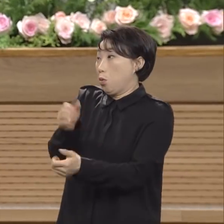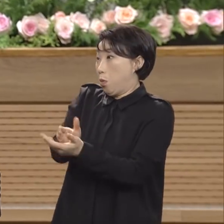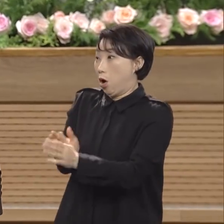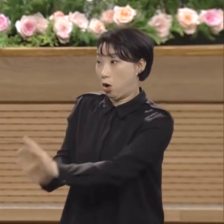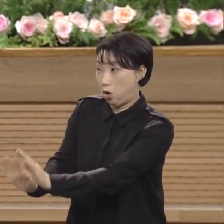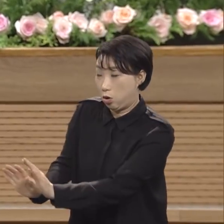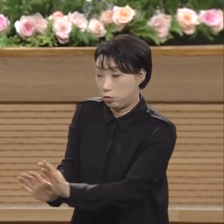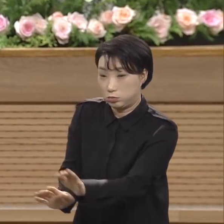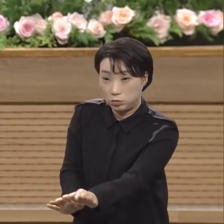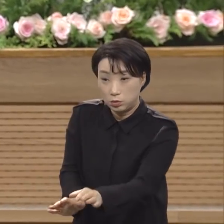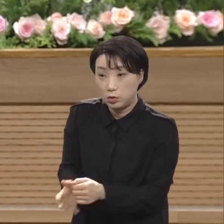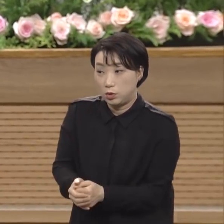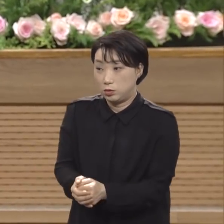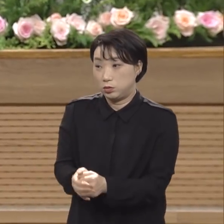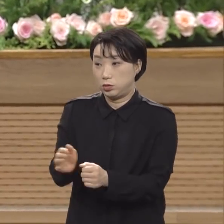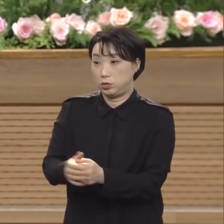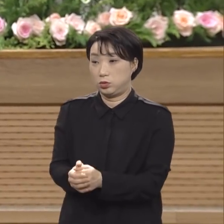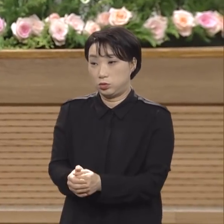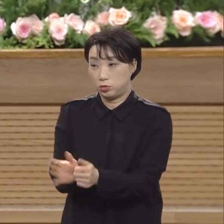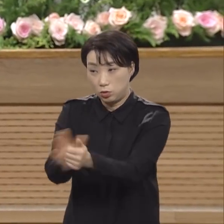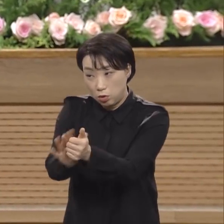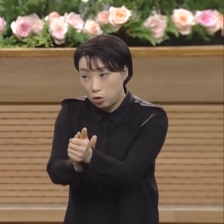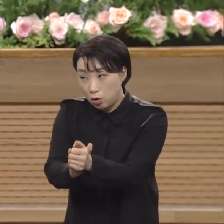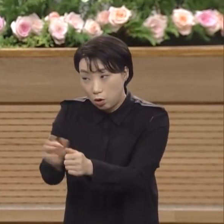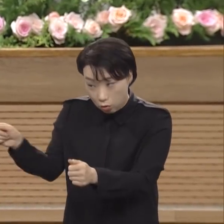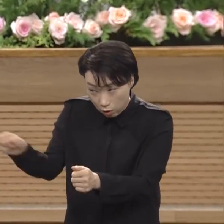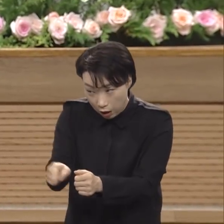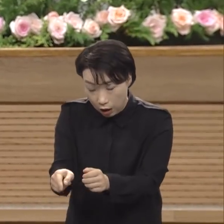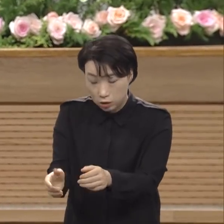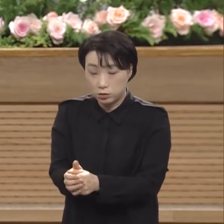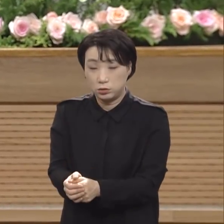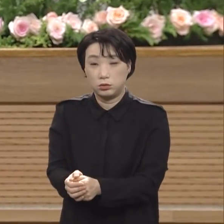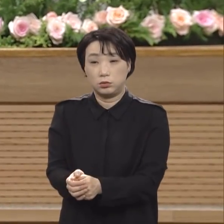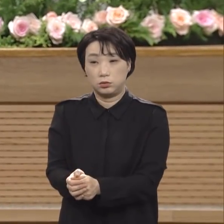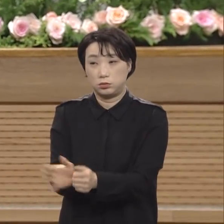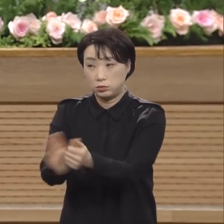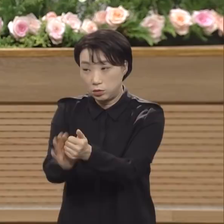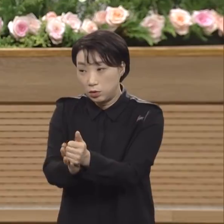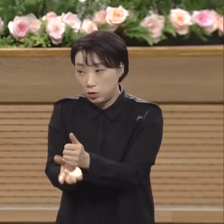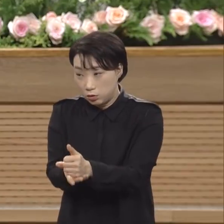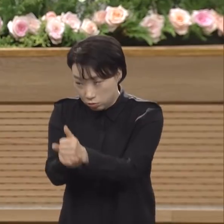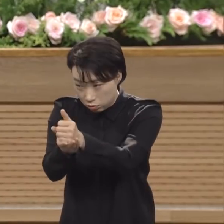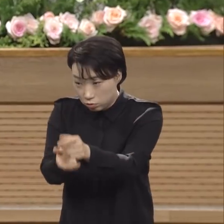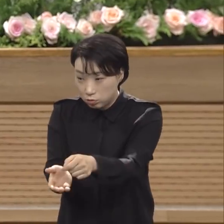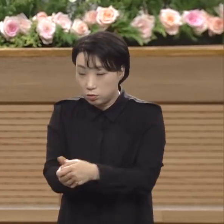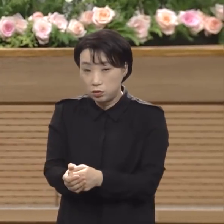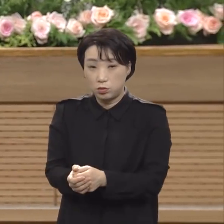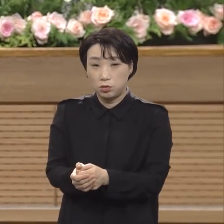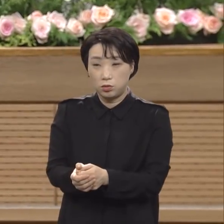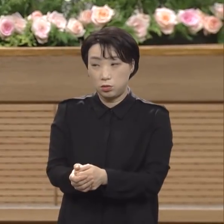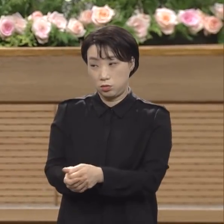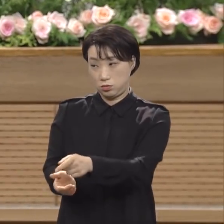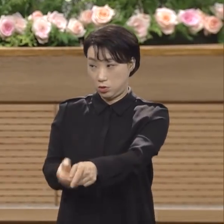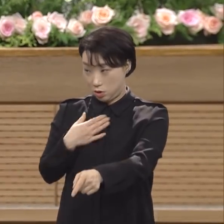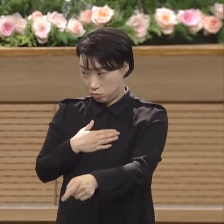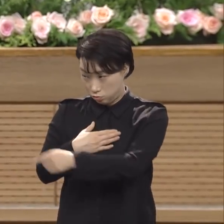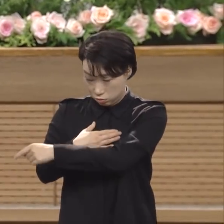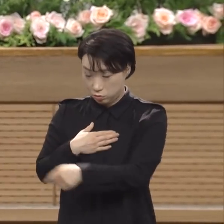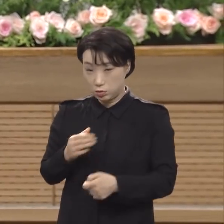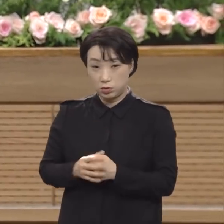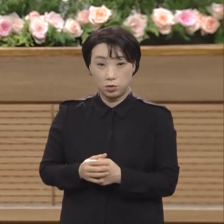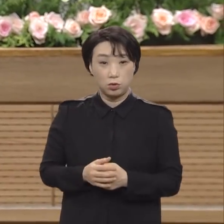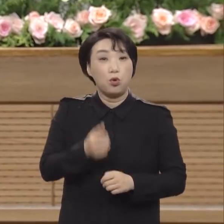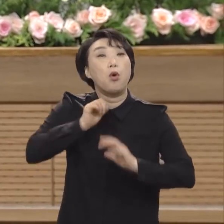말고 이 사람 수중 들은 사람이 오거든 잘 수중 들도록 자다 보살펴 줘라.